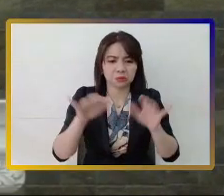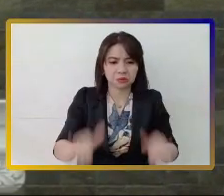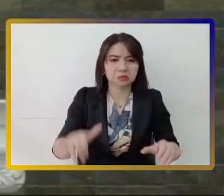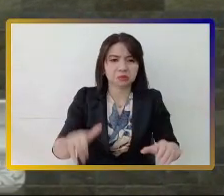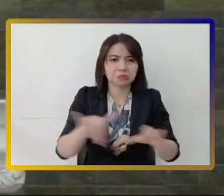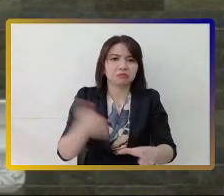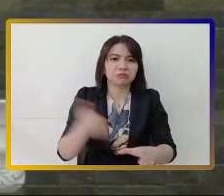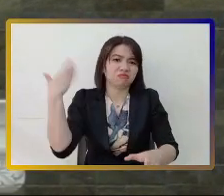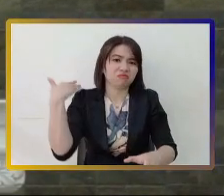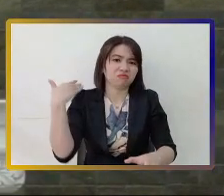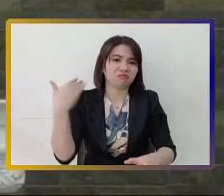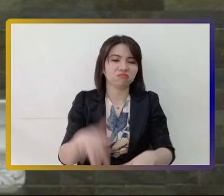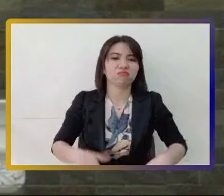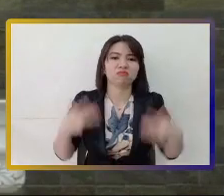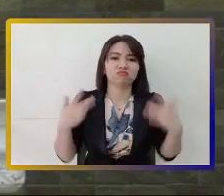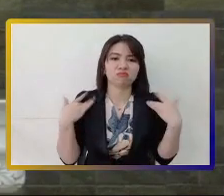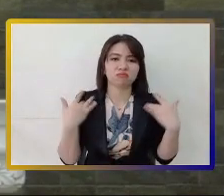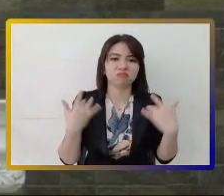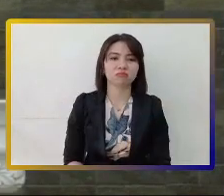Come on!